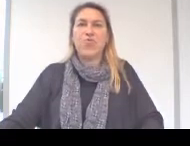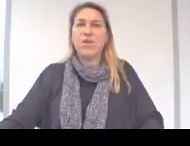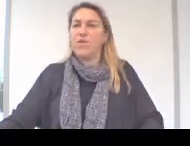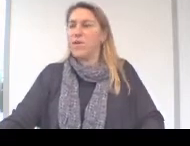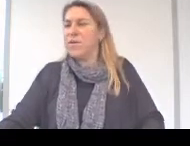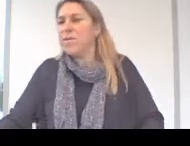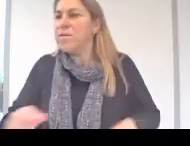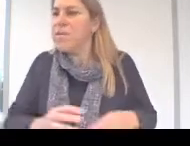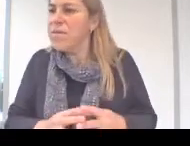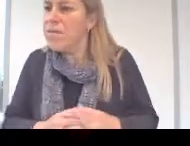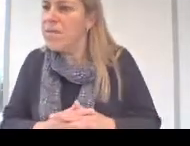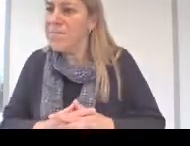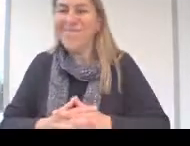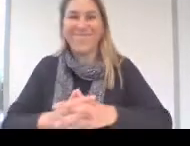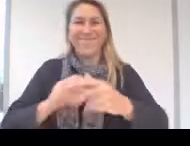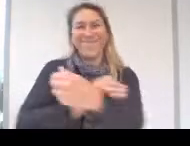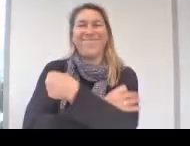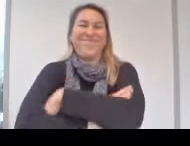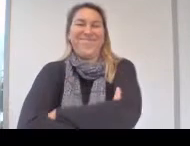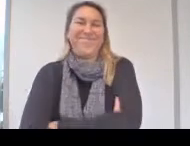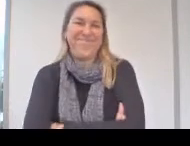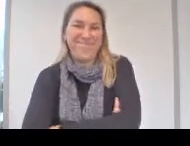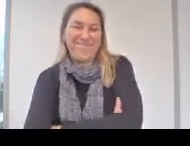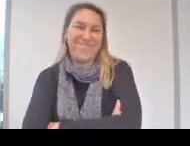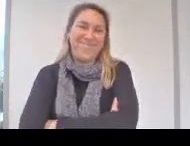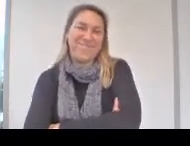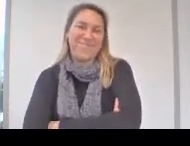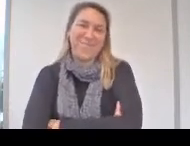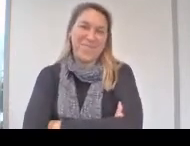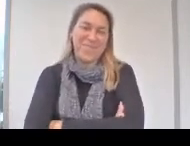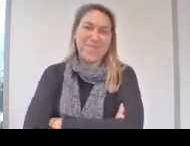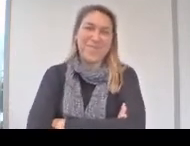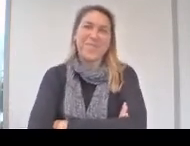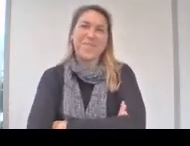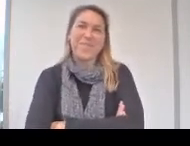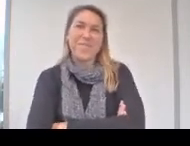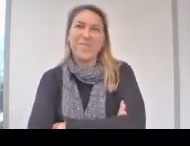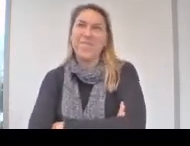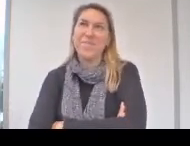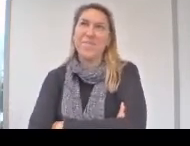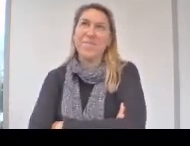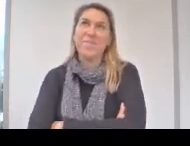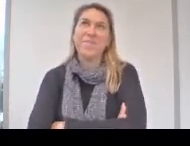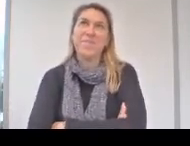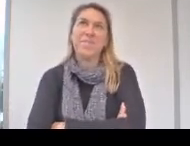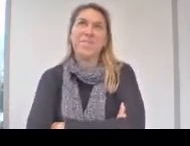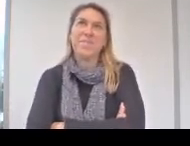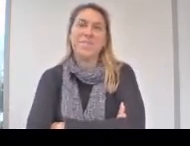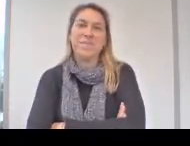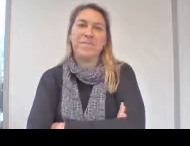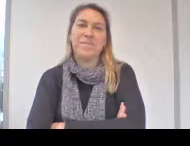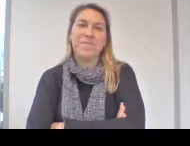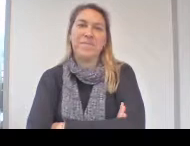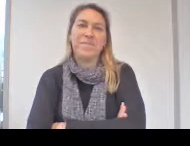C'est toujours Sylvie. Alors, les métiers, diversité des métiers, bien sûr, dans le premier secteur, hein, qui est un premier